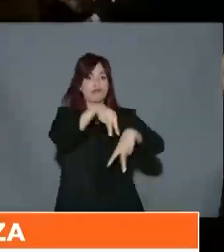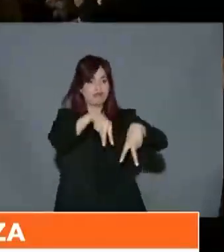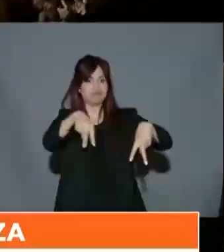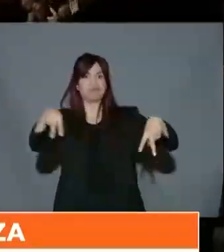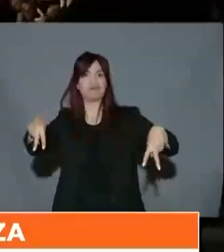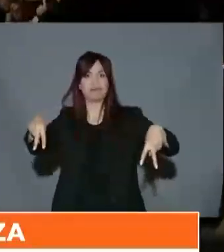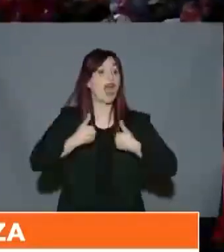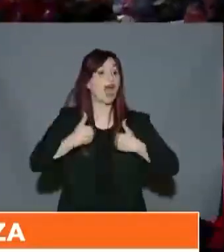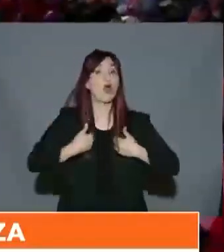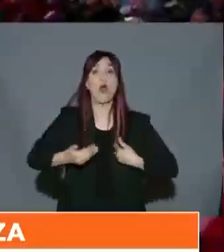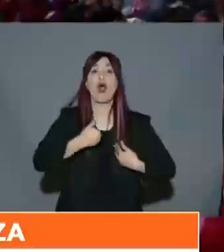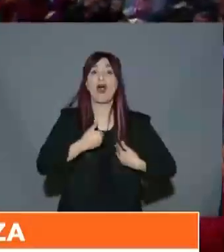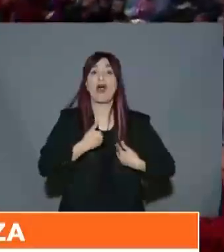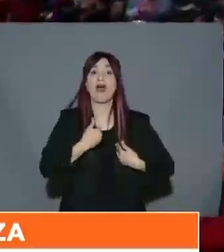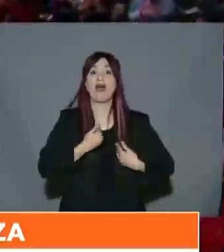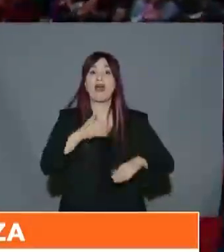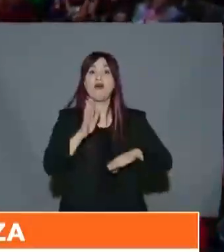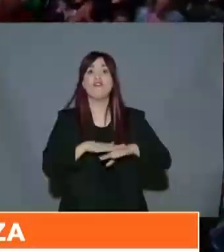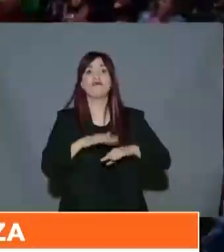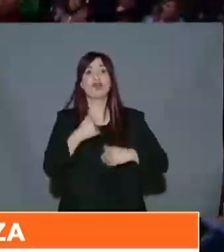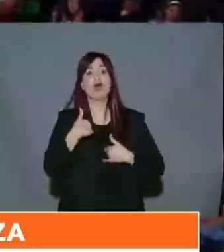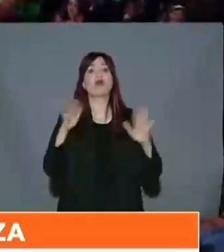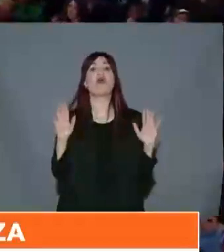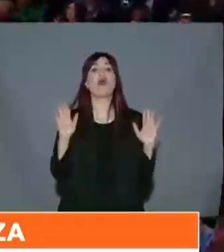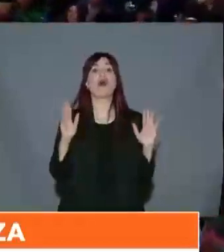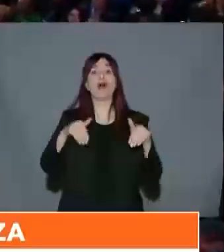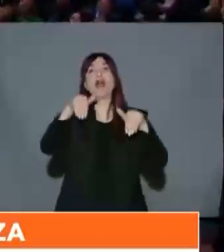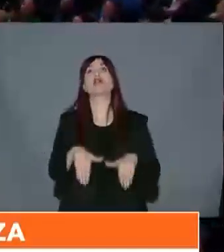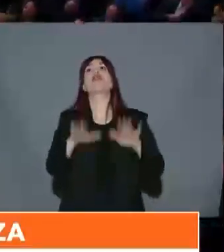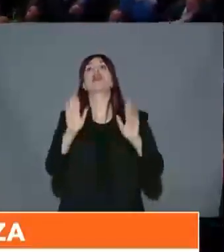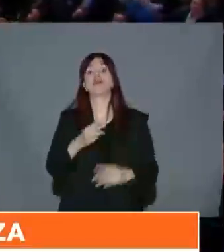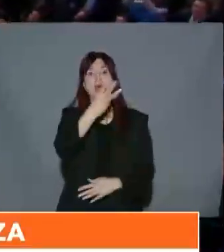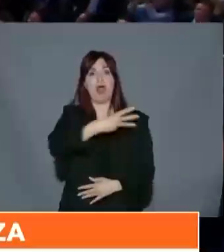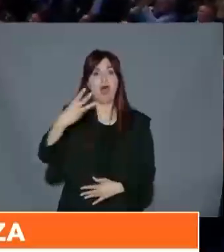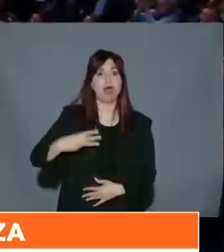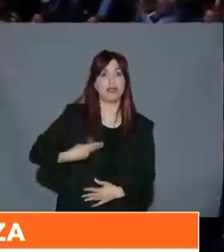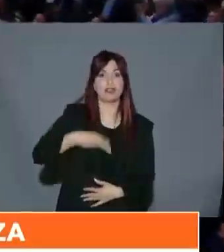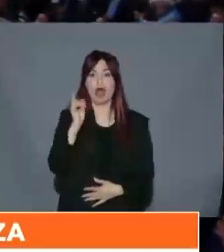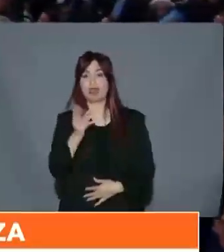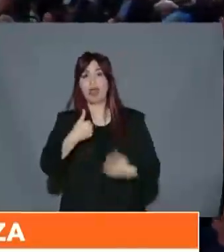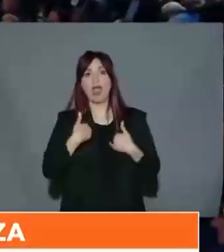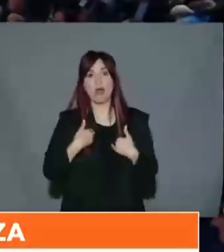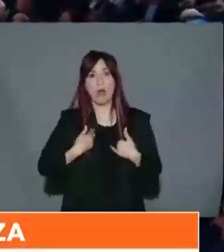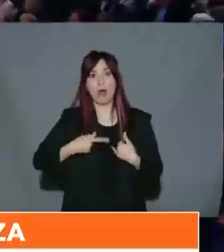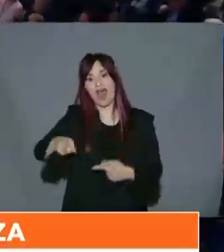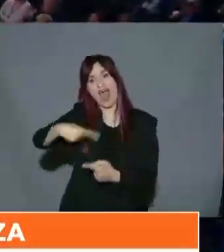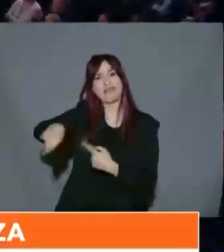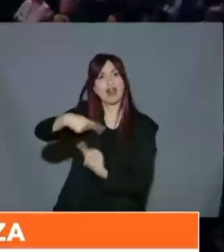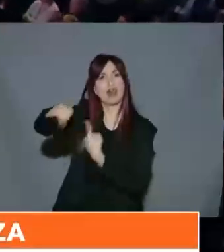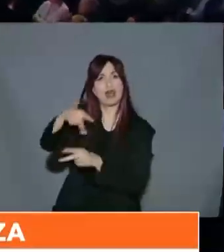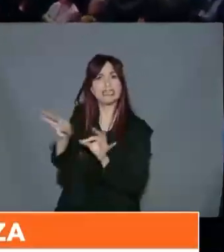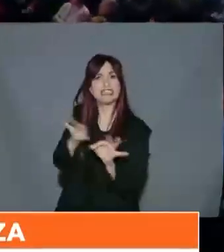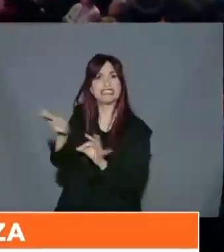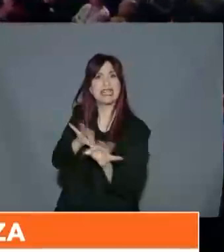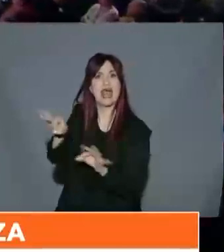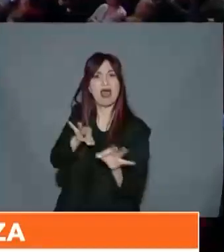Αλλά εγώ είμαι αυτός ο οποίος δεν τιμά το κόμμα. Κάποιοι έχουν σχέδιο το κακό εκλογικό αποτέλεσμα στις ευρωεκλογές. Ευχαριστώ,